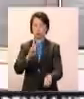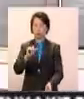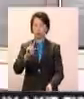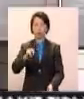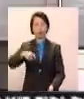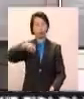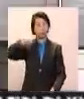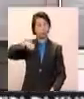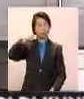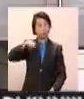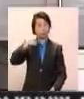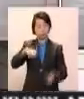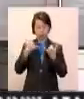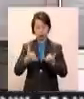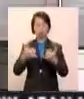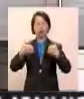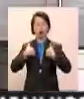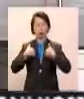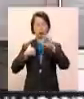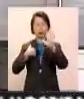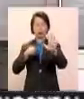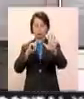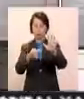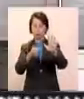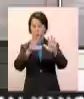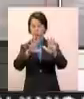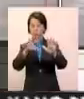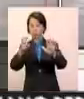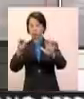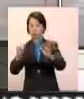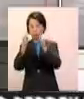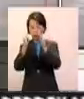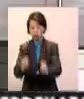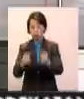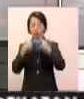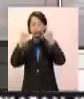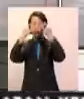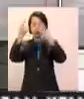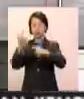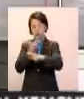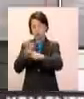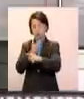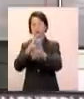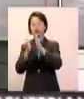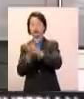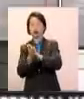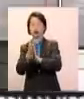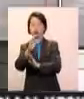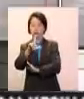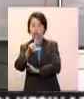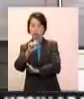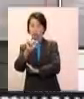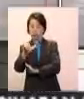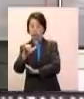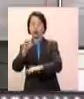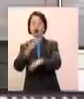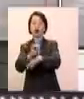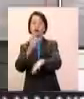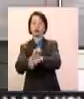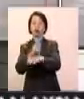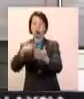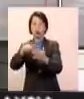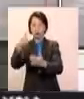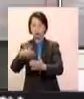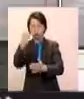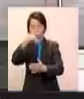Wan Ismail, ketika ini seramai 5,500 individu berjaya dilatih sebagai lay counselor menerusi program yang